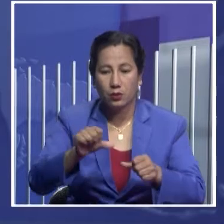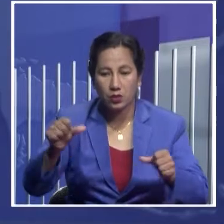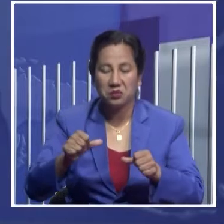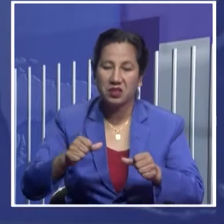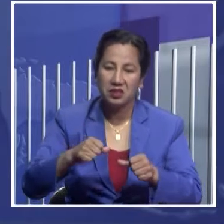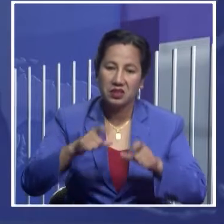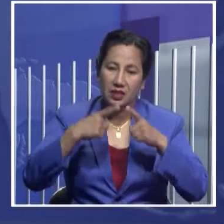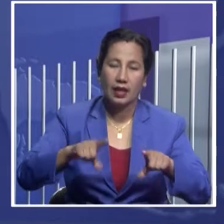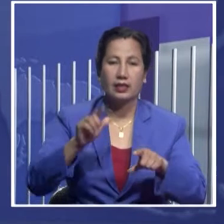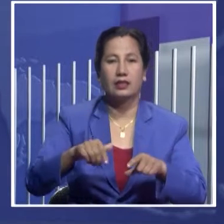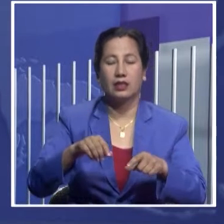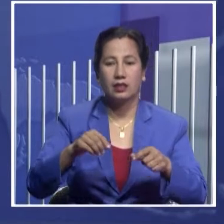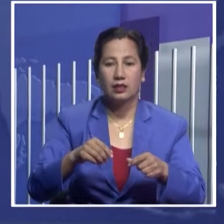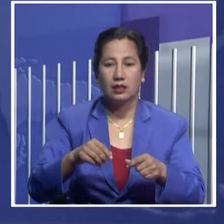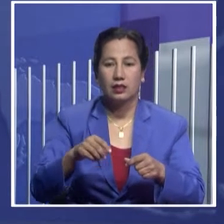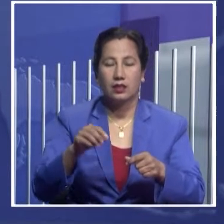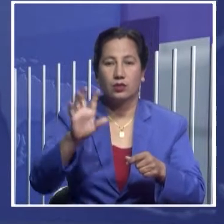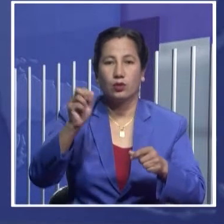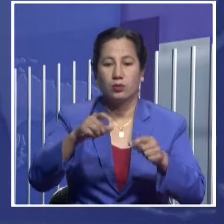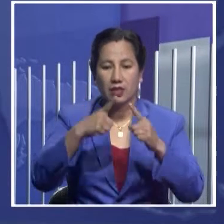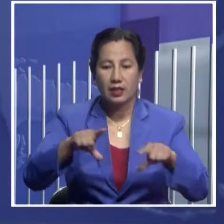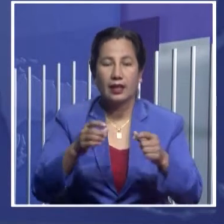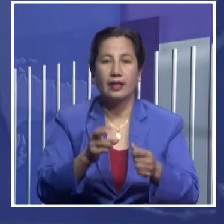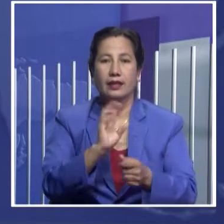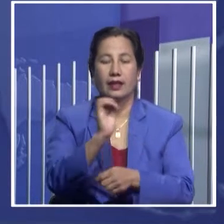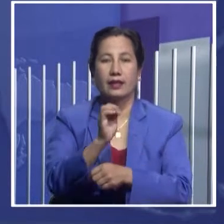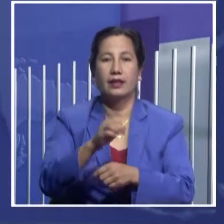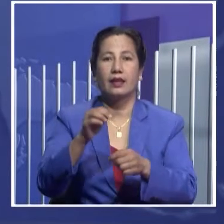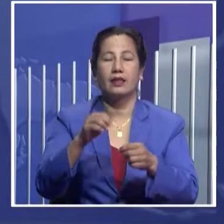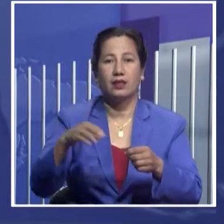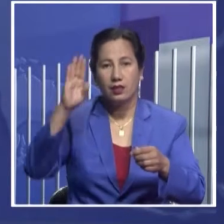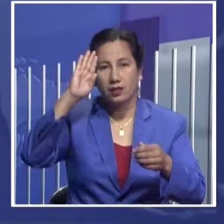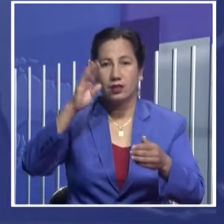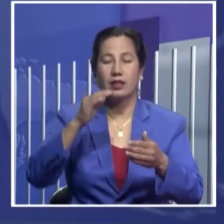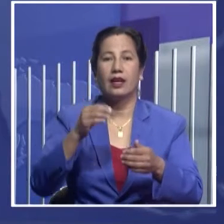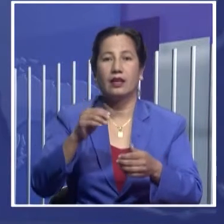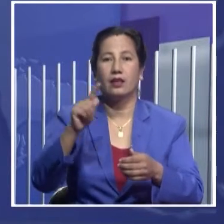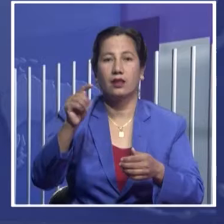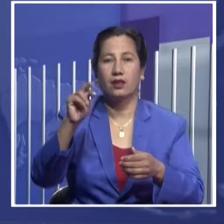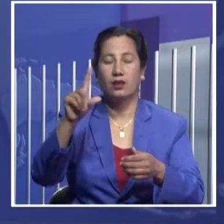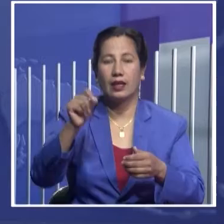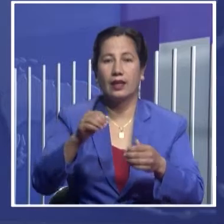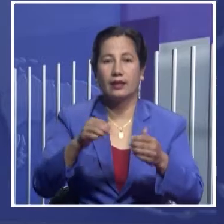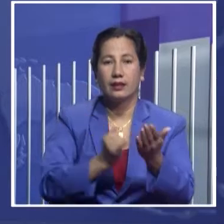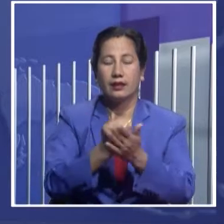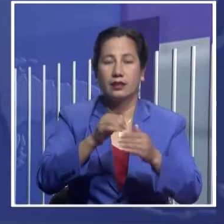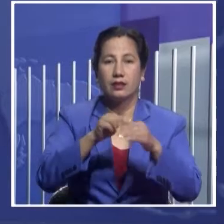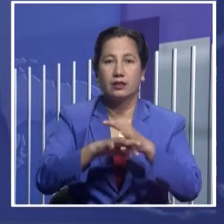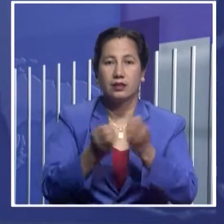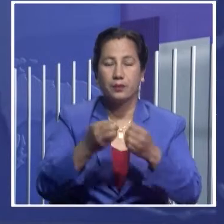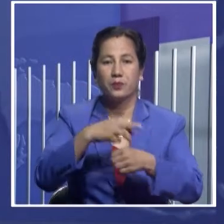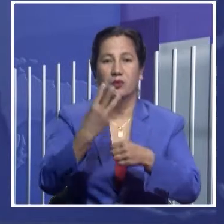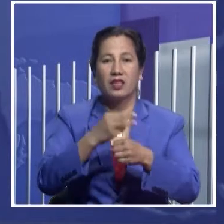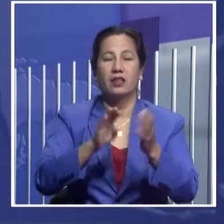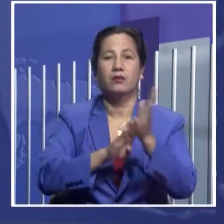भूमिहीन सुकुम्बासी नागरिकलाई पनि कृषिमा आकर्षित गर्न सरकारले करार खेती कार्यक्रम सञ्चालन गरिरहेको छ। उत्पादन वृद्धि गर्न सरकारले